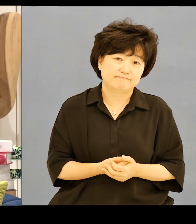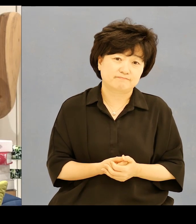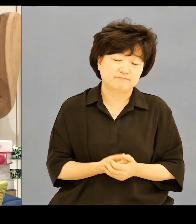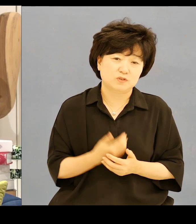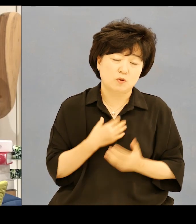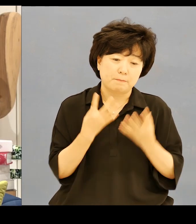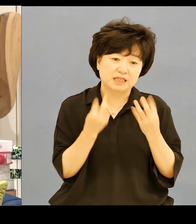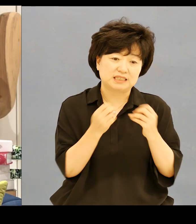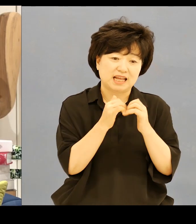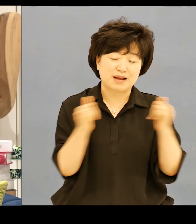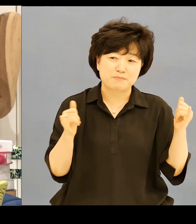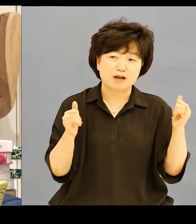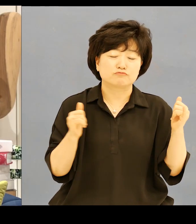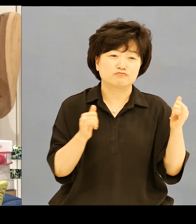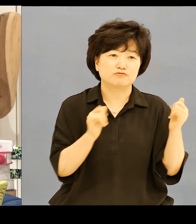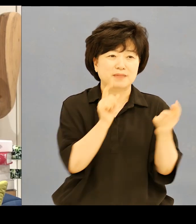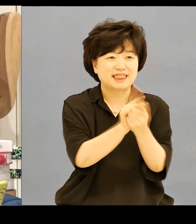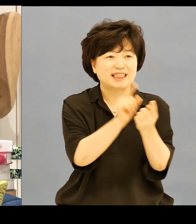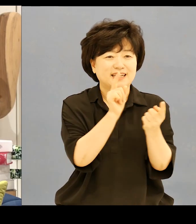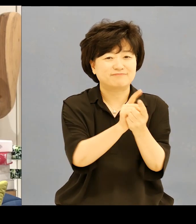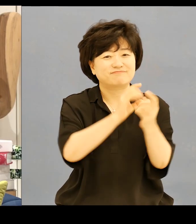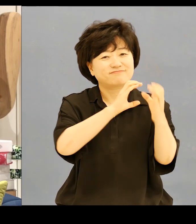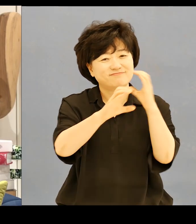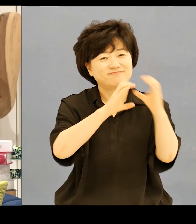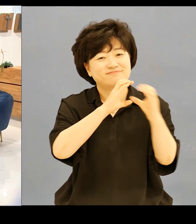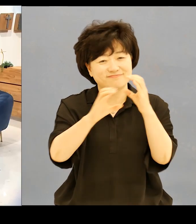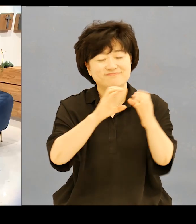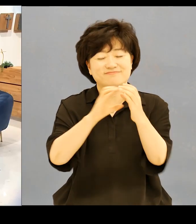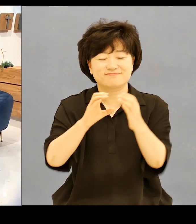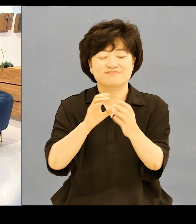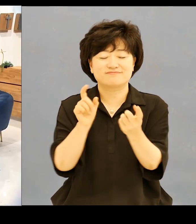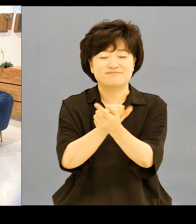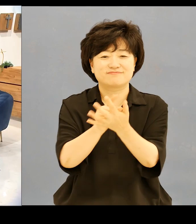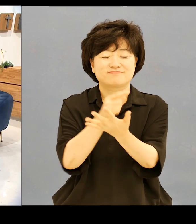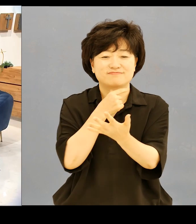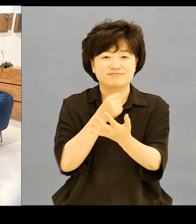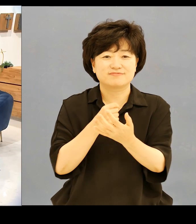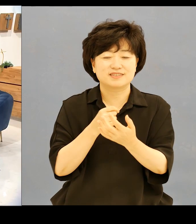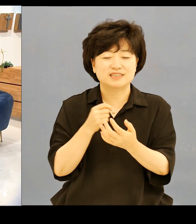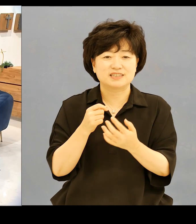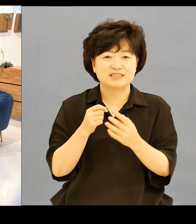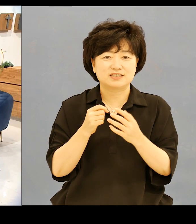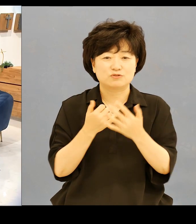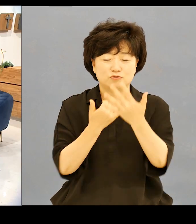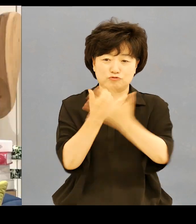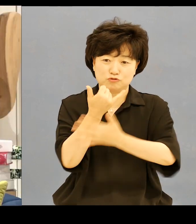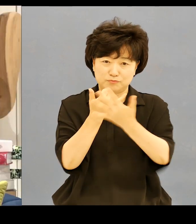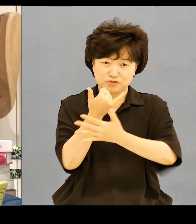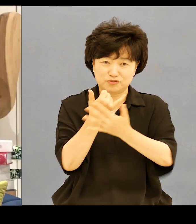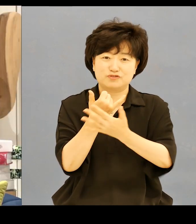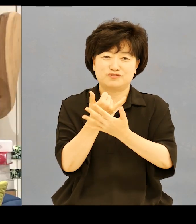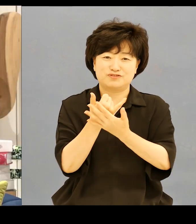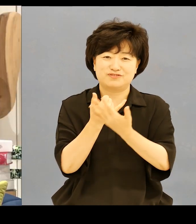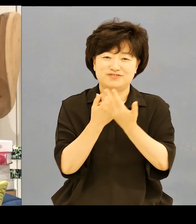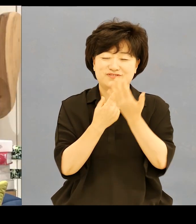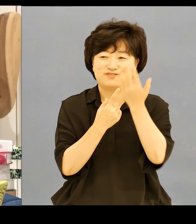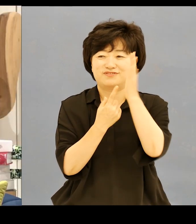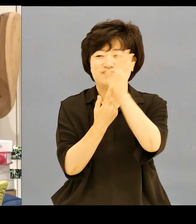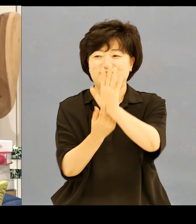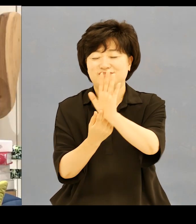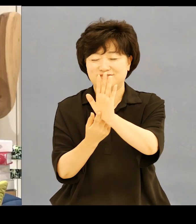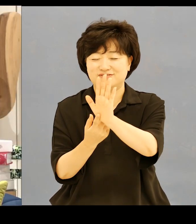많은 사람들하고 소통하고 싶어서 이제 유튜브를 찾게 했거든요, 네. 지금. 네. 네,